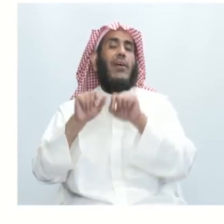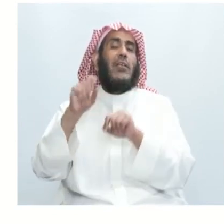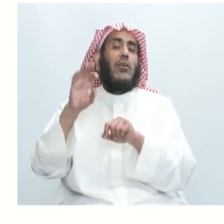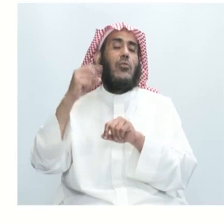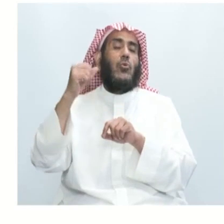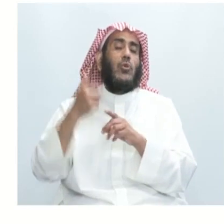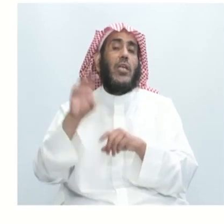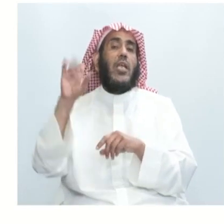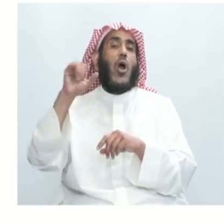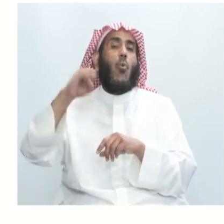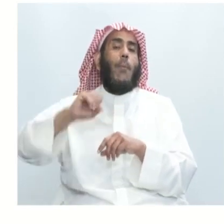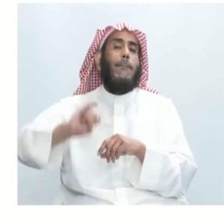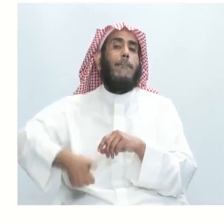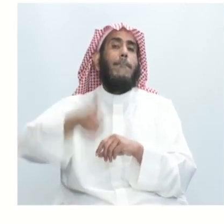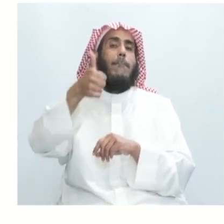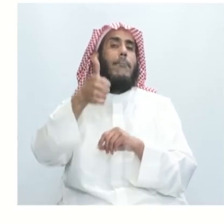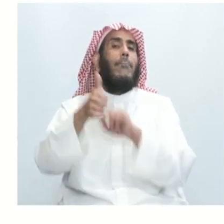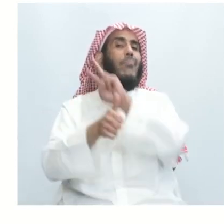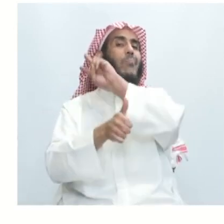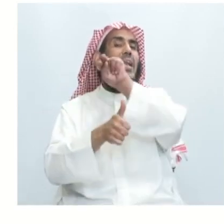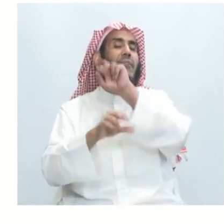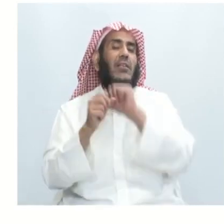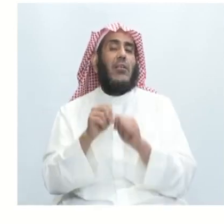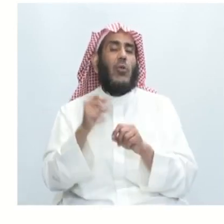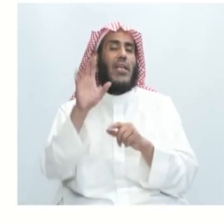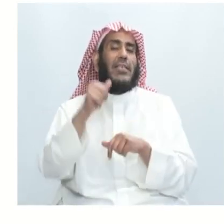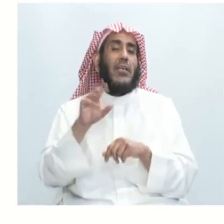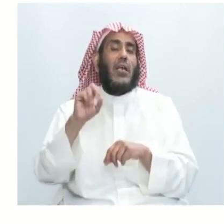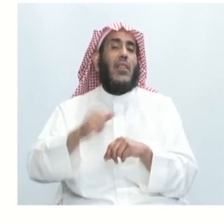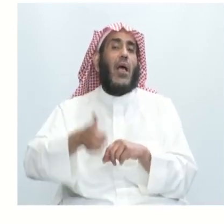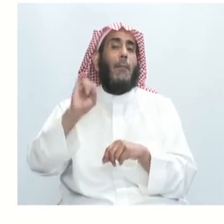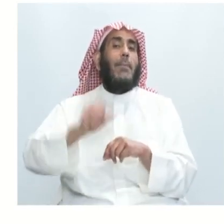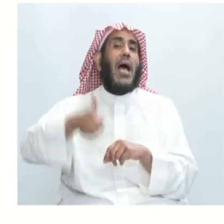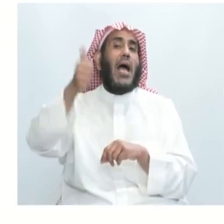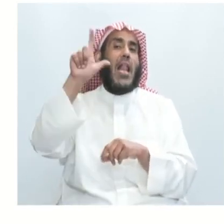جحا يوما يوما ونتميا الفتح الثانويه الكسر